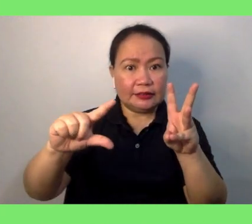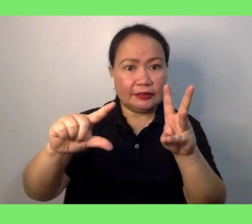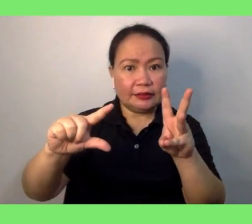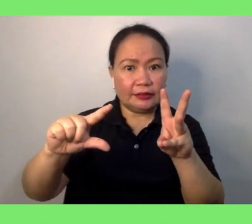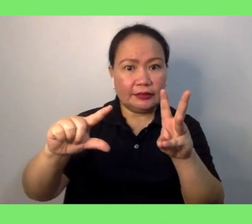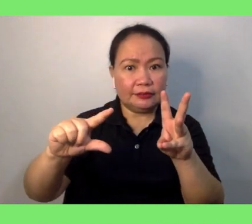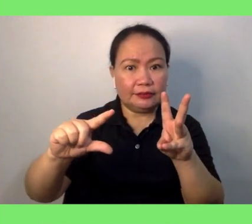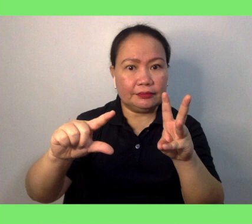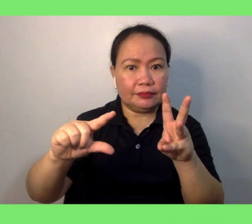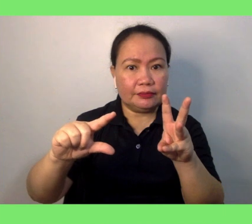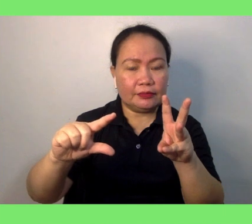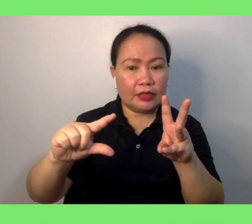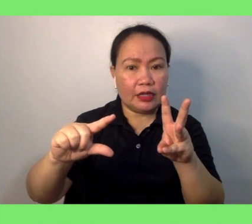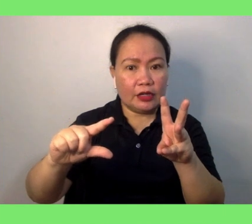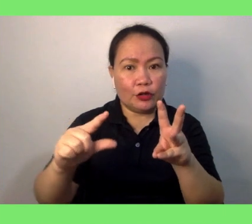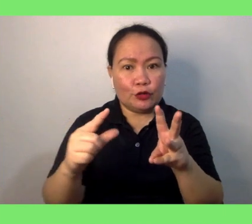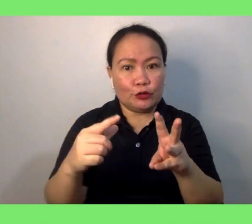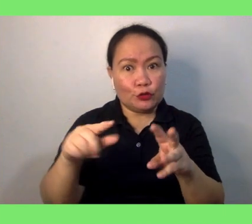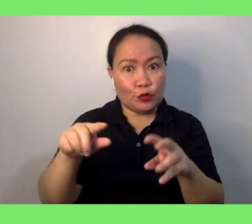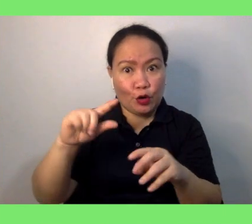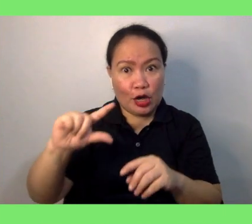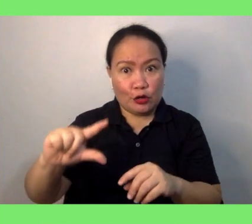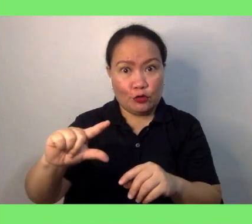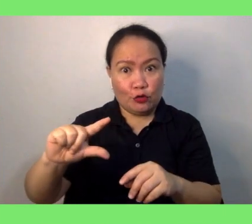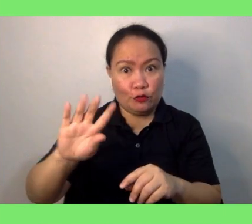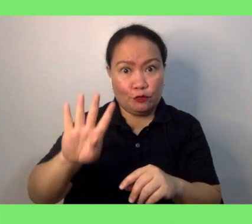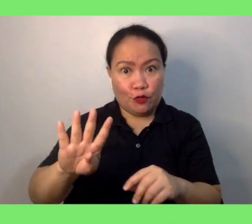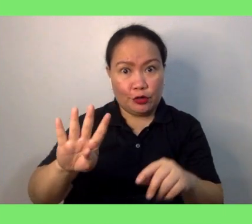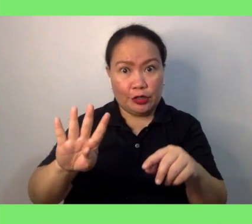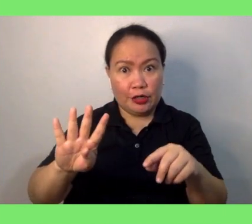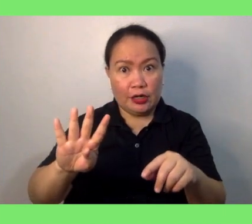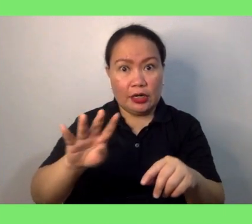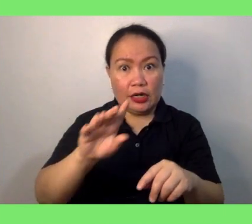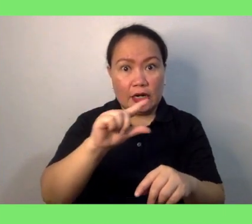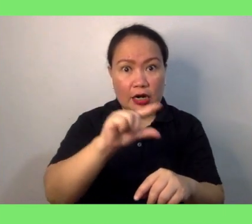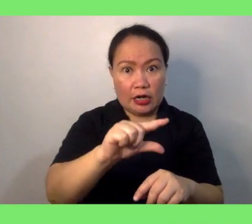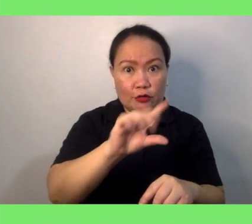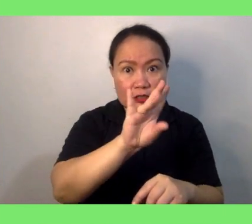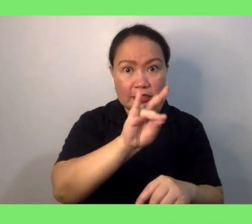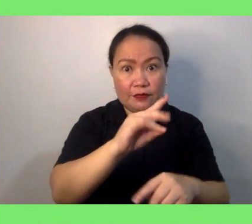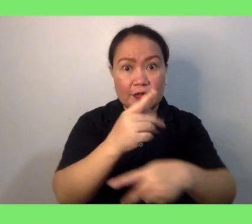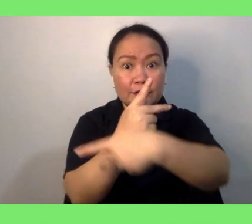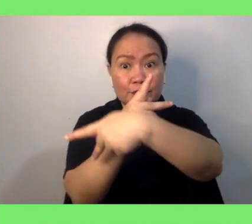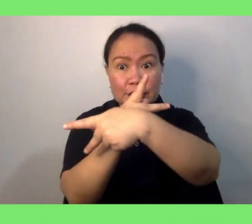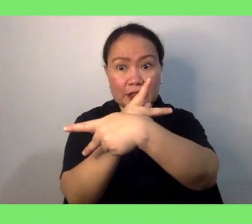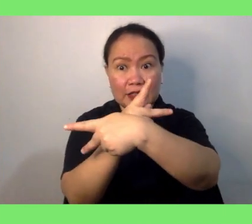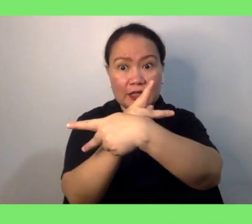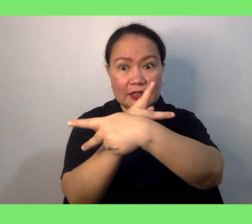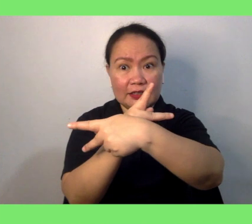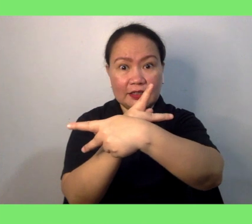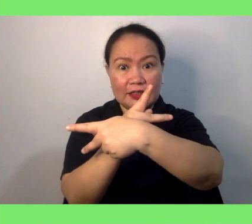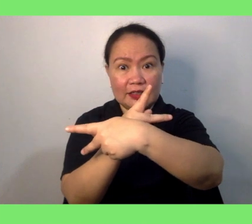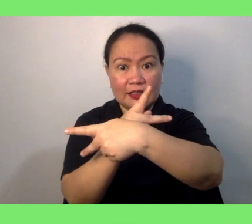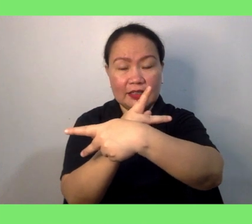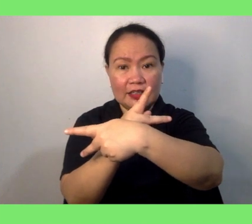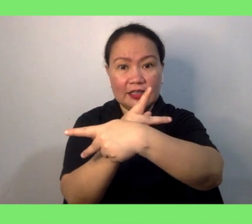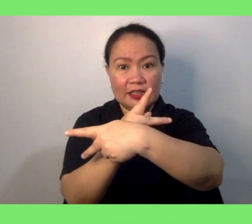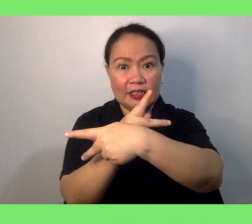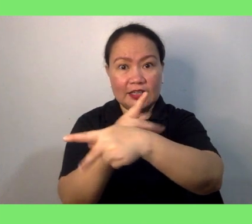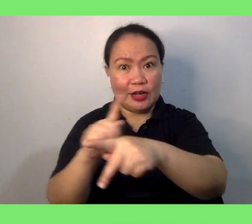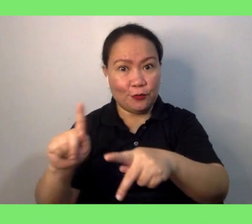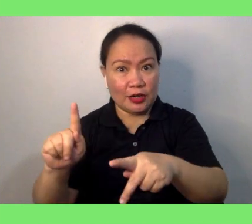to. Okay? Vertical angle sila. So, kung vertical angle sila, ibig sabihin, this is also